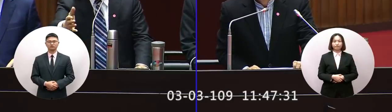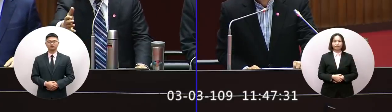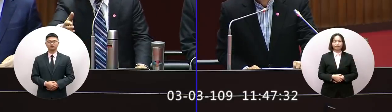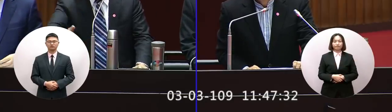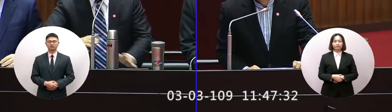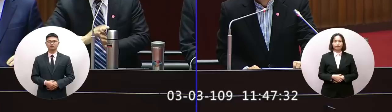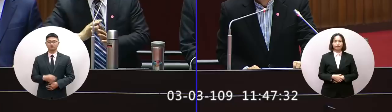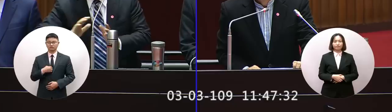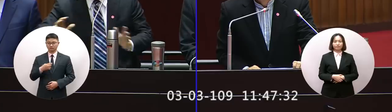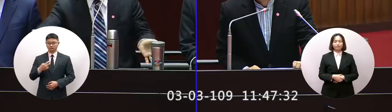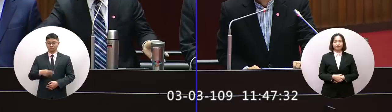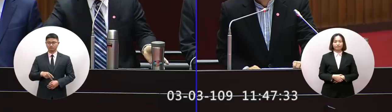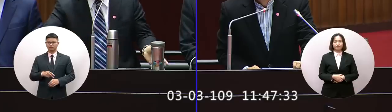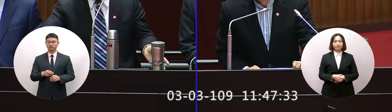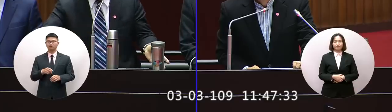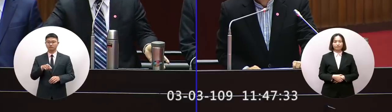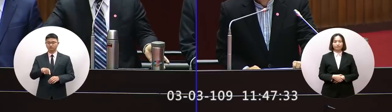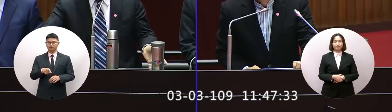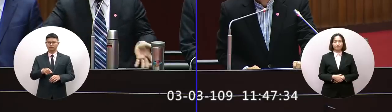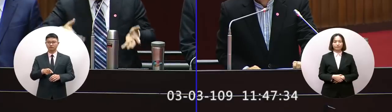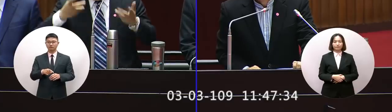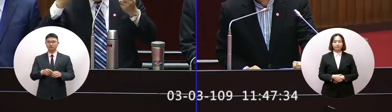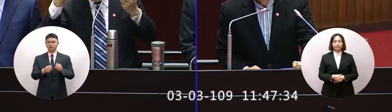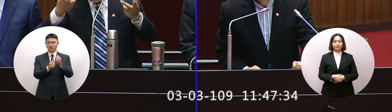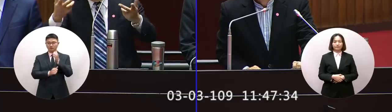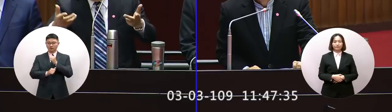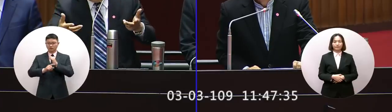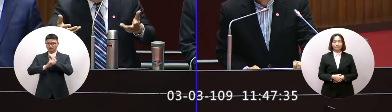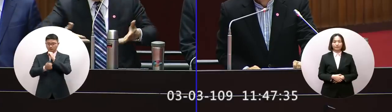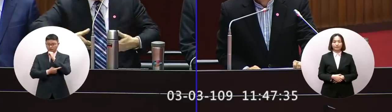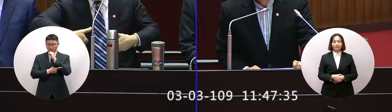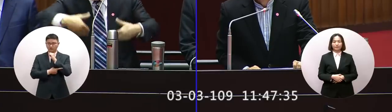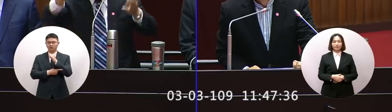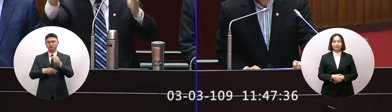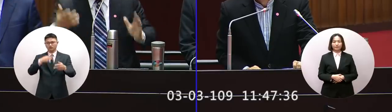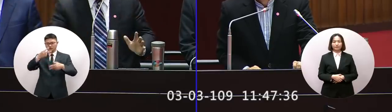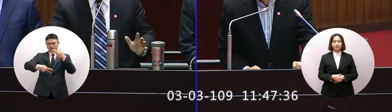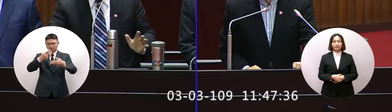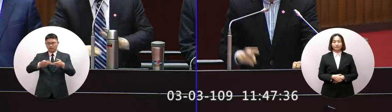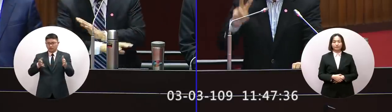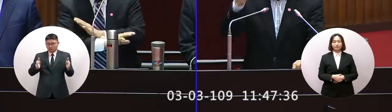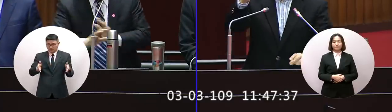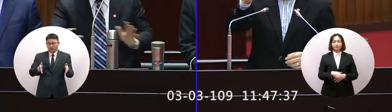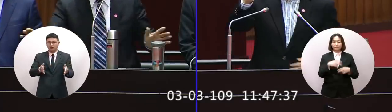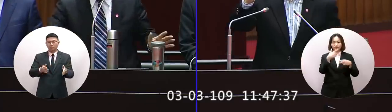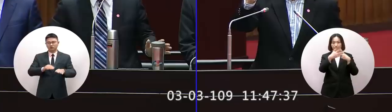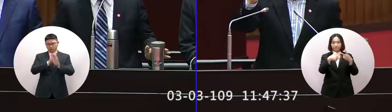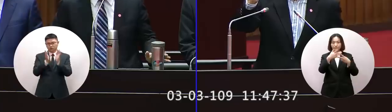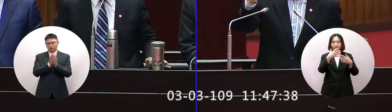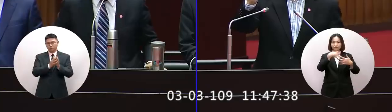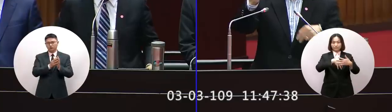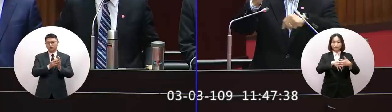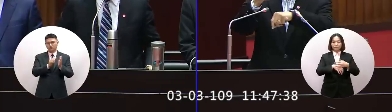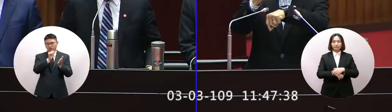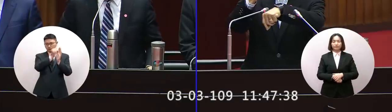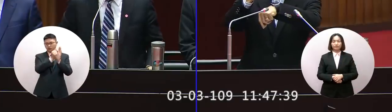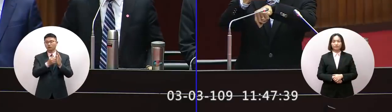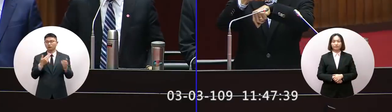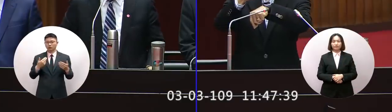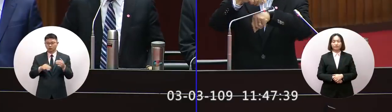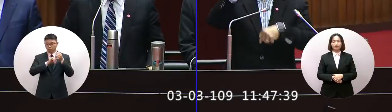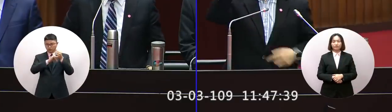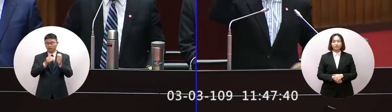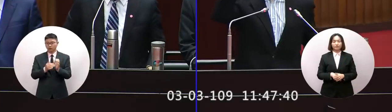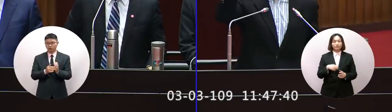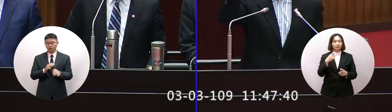我就說現在相關執法兩個禮拜內都沒有出來相關要作業所以